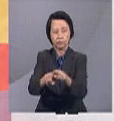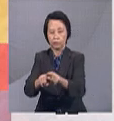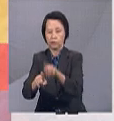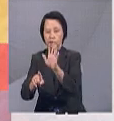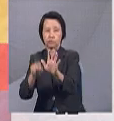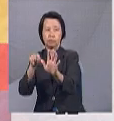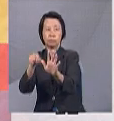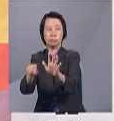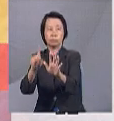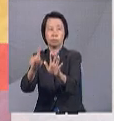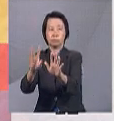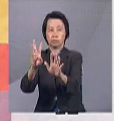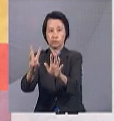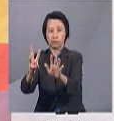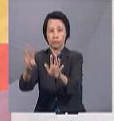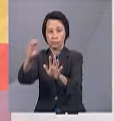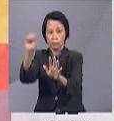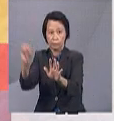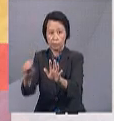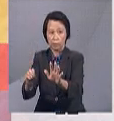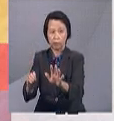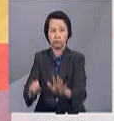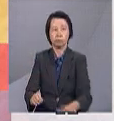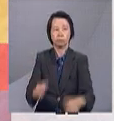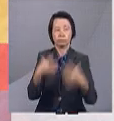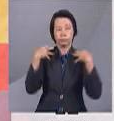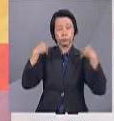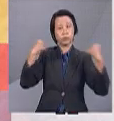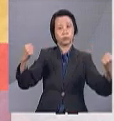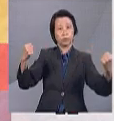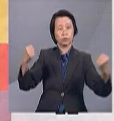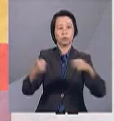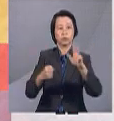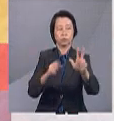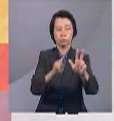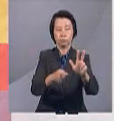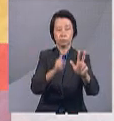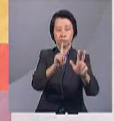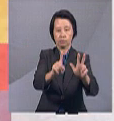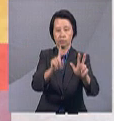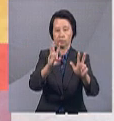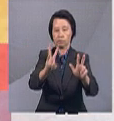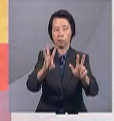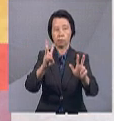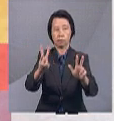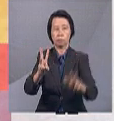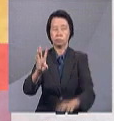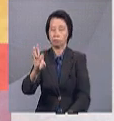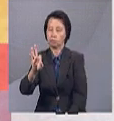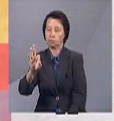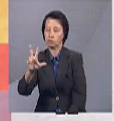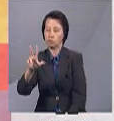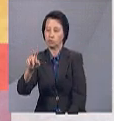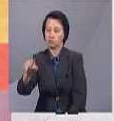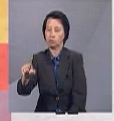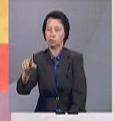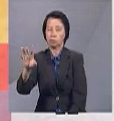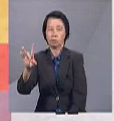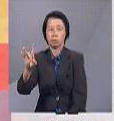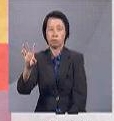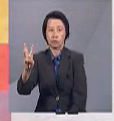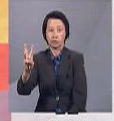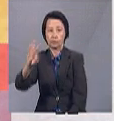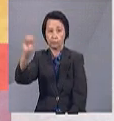dengan 51600 Kaesang sembuh ya 3166 yaitu 9 juga pukulan 86